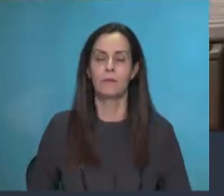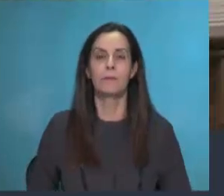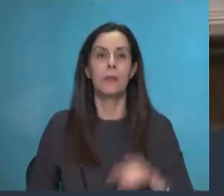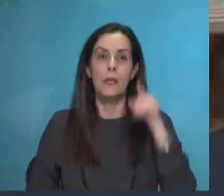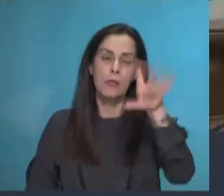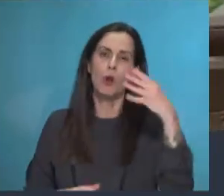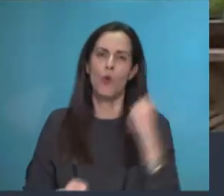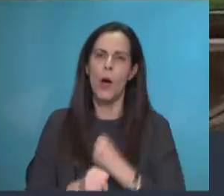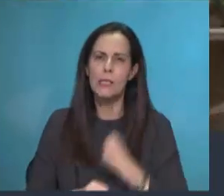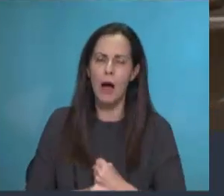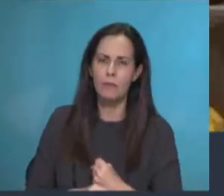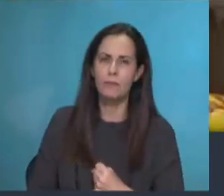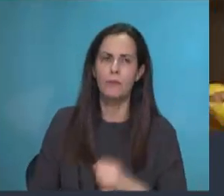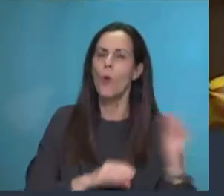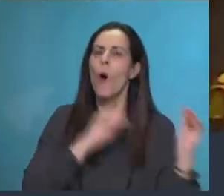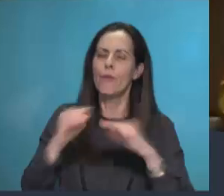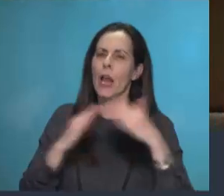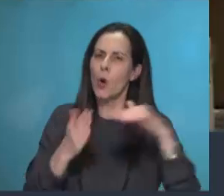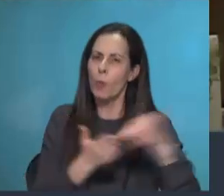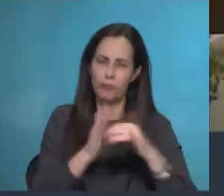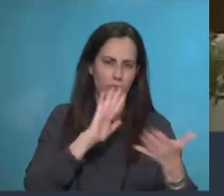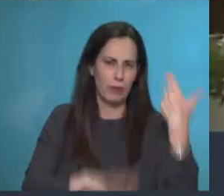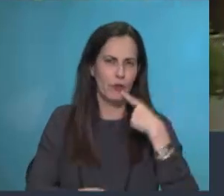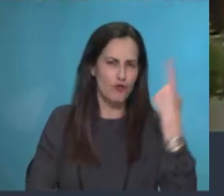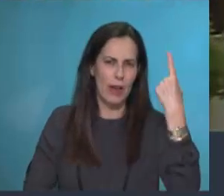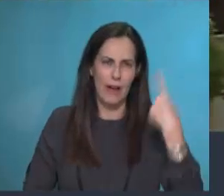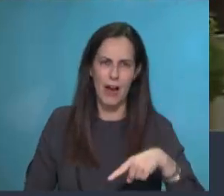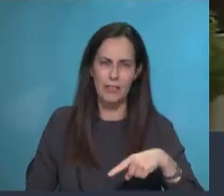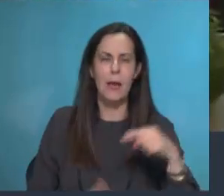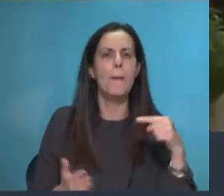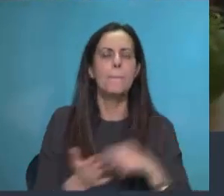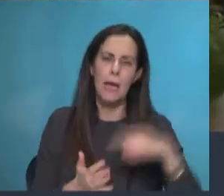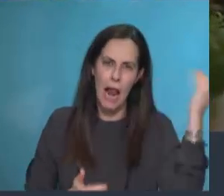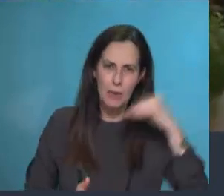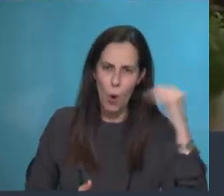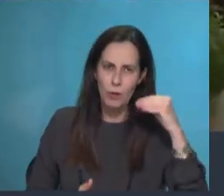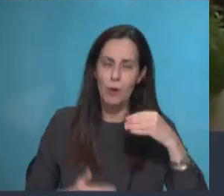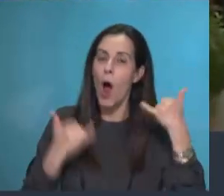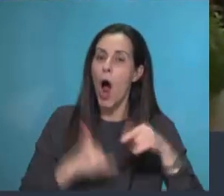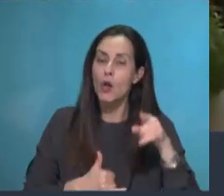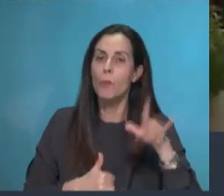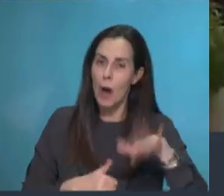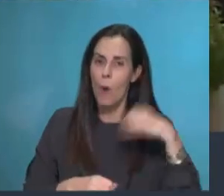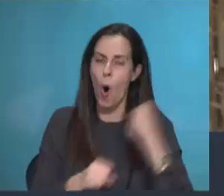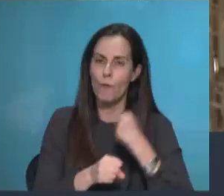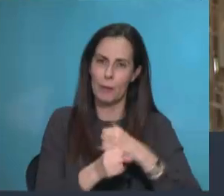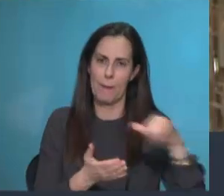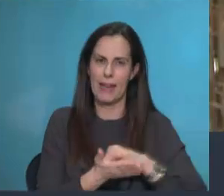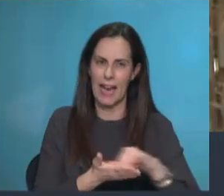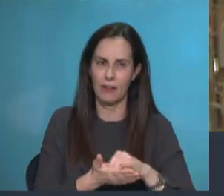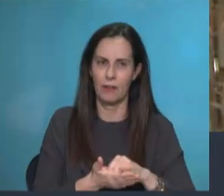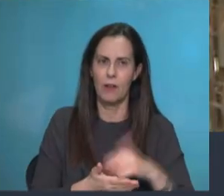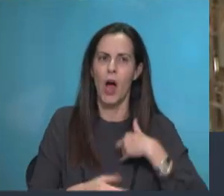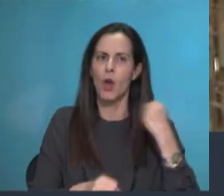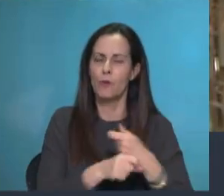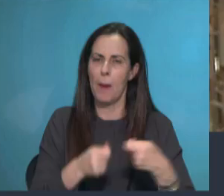עידו דמבין. הוא עבר לגור בניו יורק לפני כשנה וחצי בעקבות לימודים. היום הוא גם עובד במנהטן. אני עובד